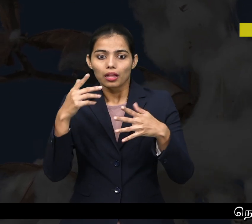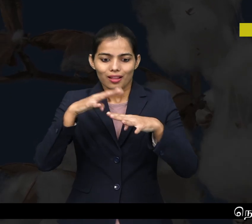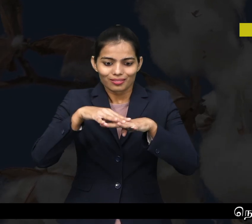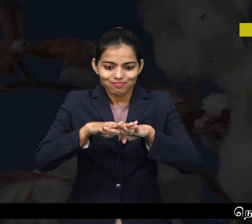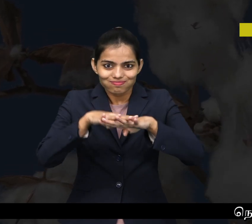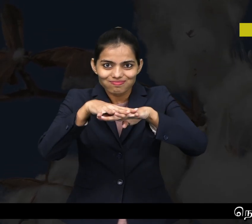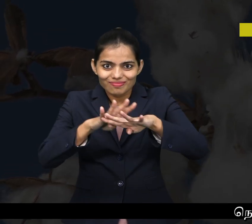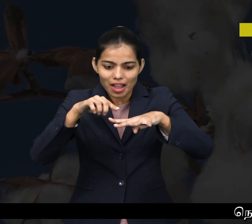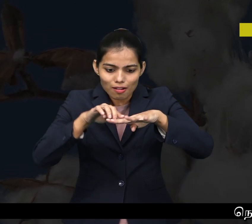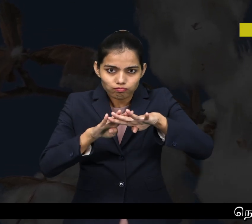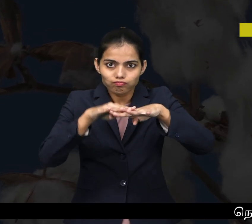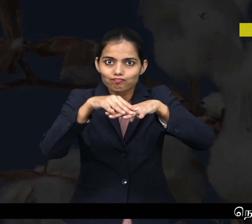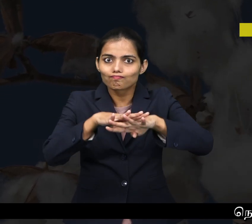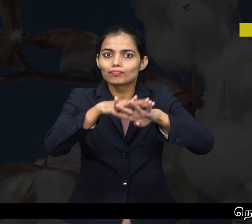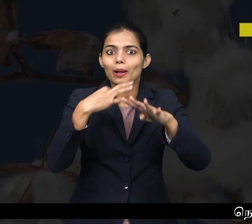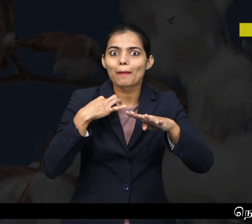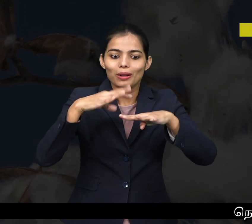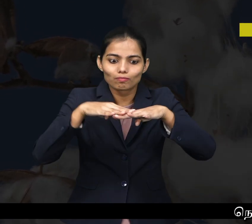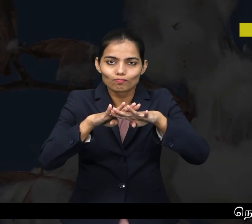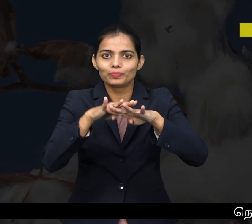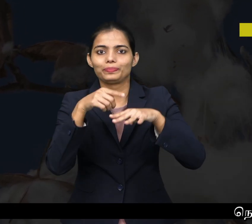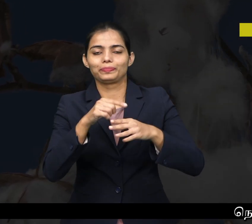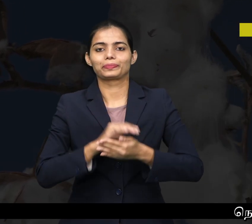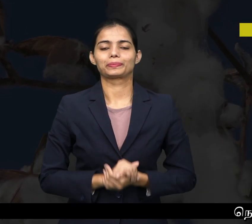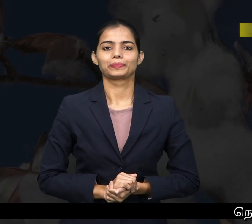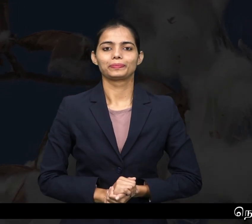நெசவு அல்லது நெய்தல்,